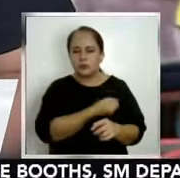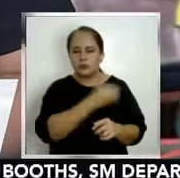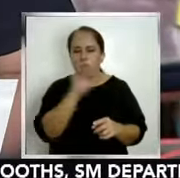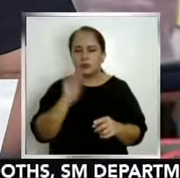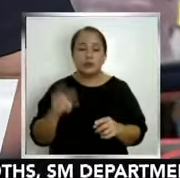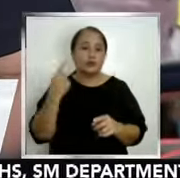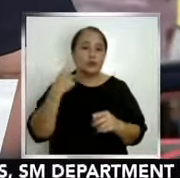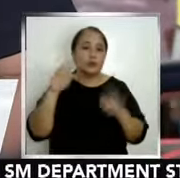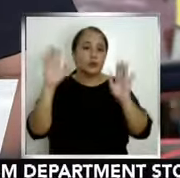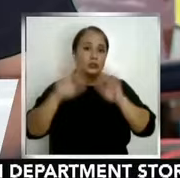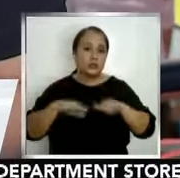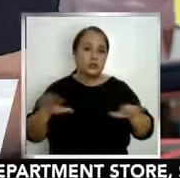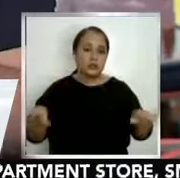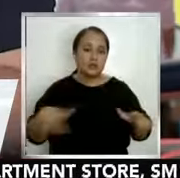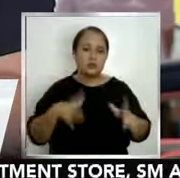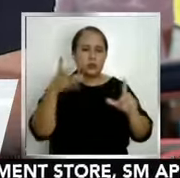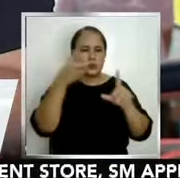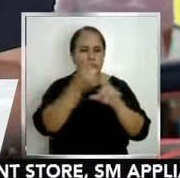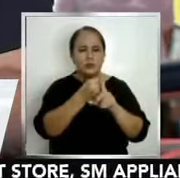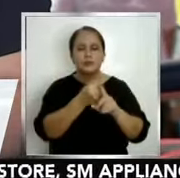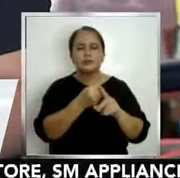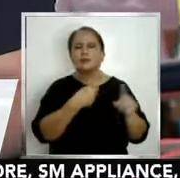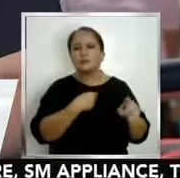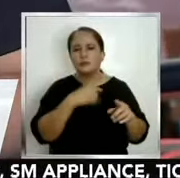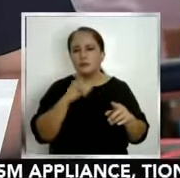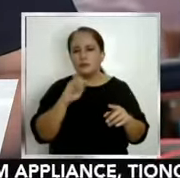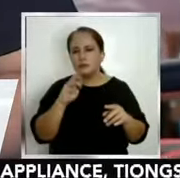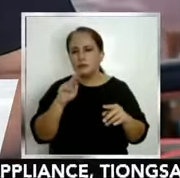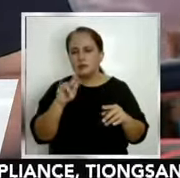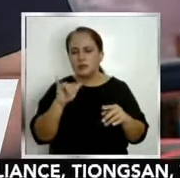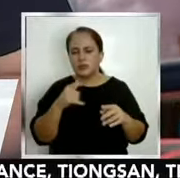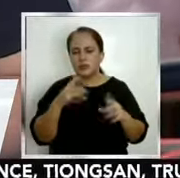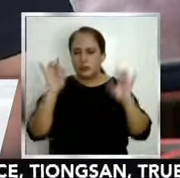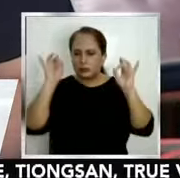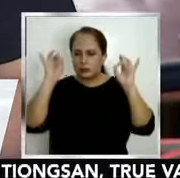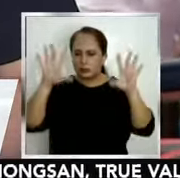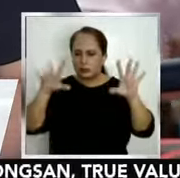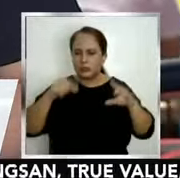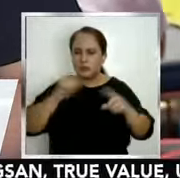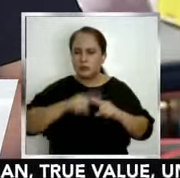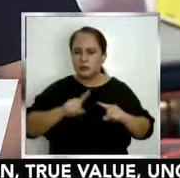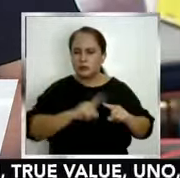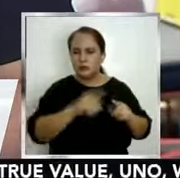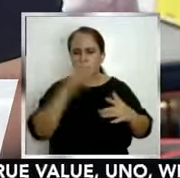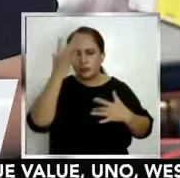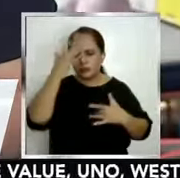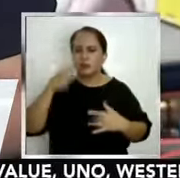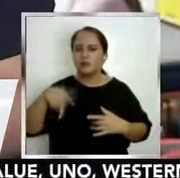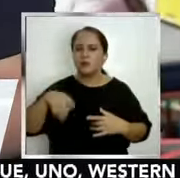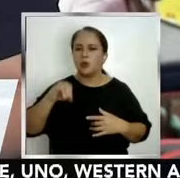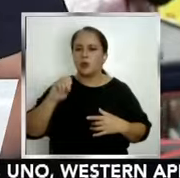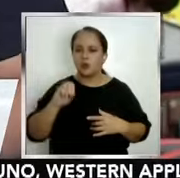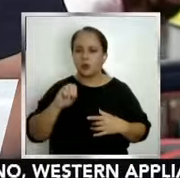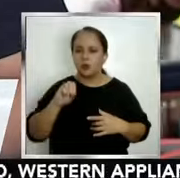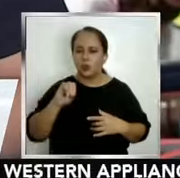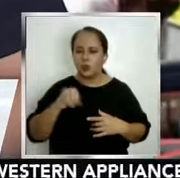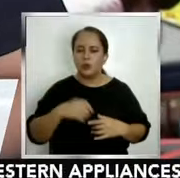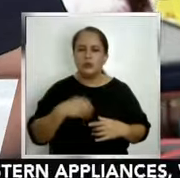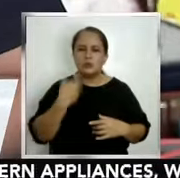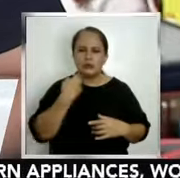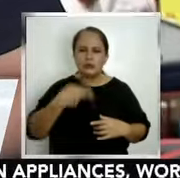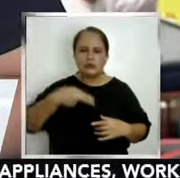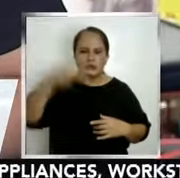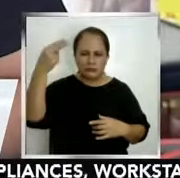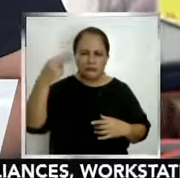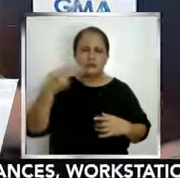para makamit ang herd immunity, mananatiling banta ang mga outbreak ng sakit gaya ng polio at tigdas. Kaya kailangan makahabol sa